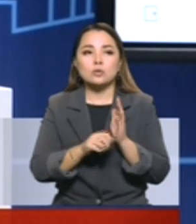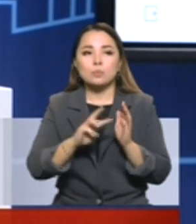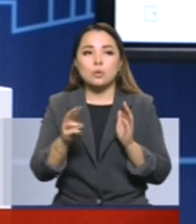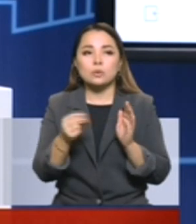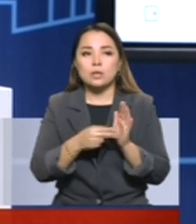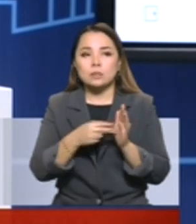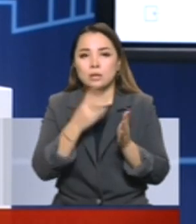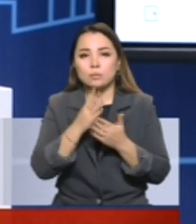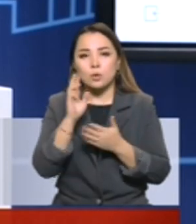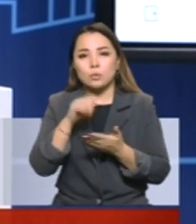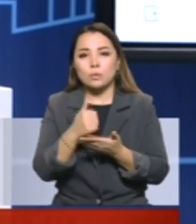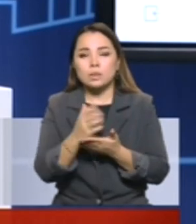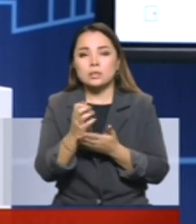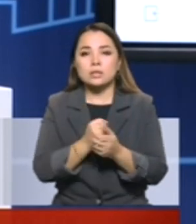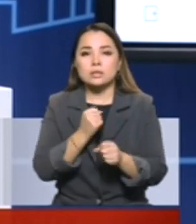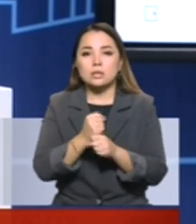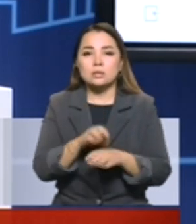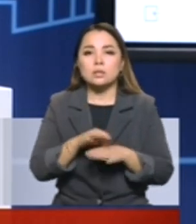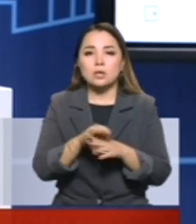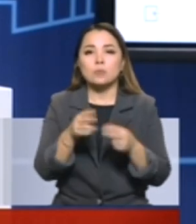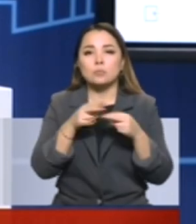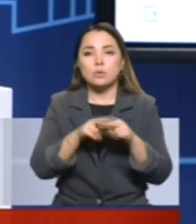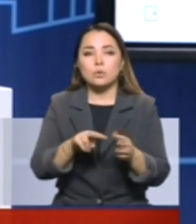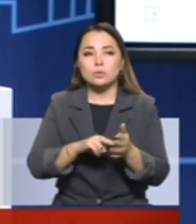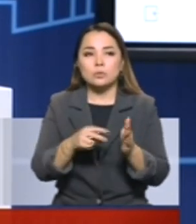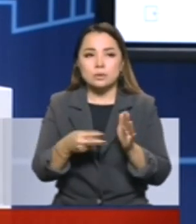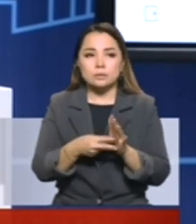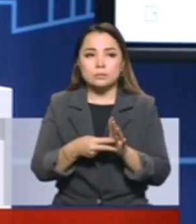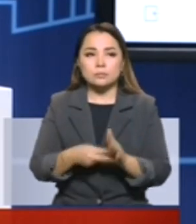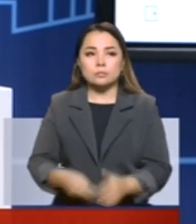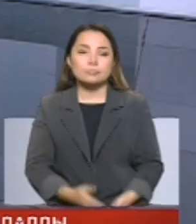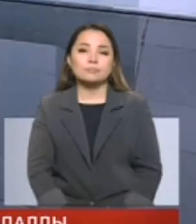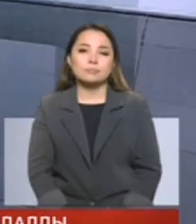болады. Оны үкімет резервінен бөлуді ойлап отырмыз.